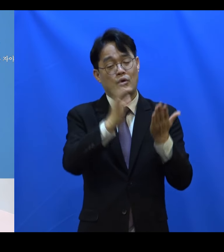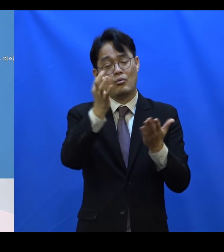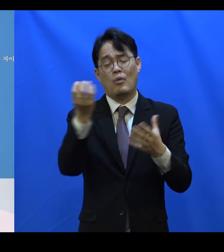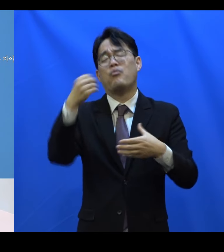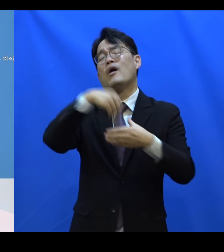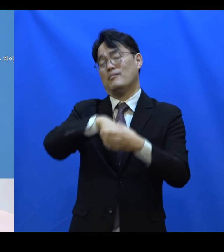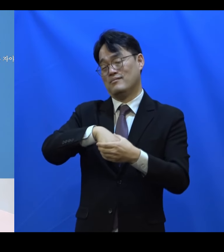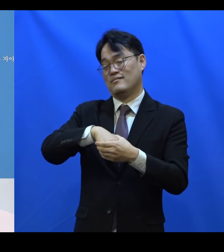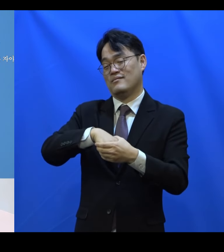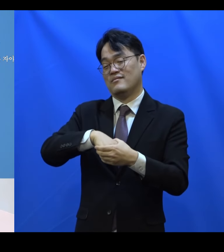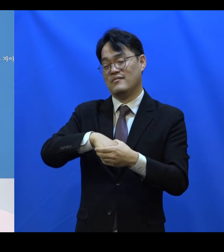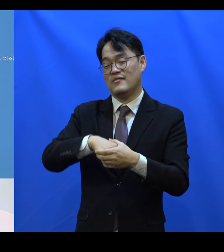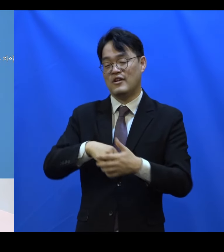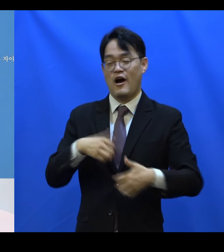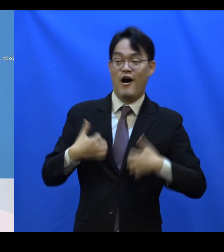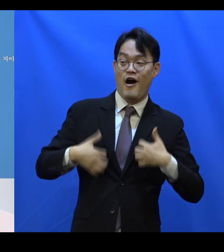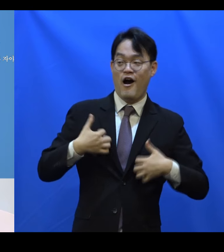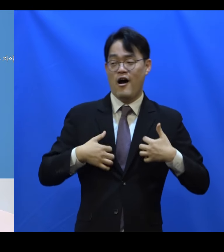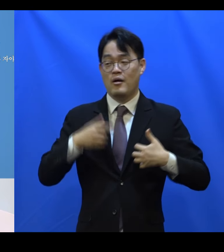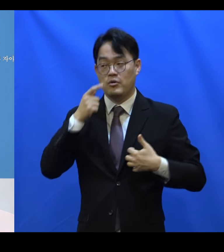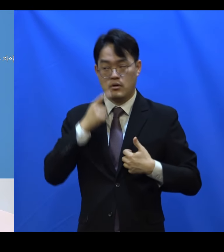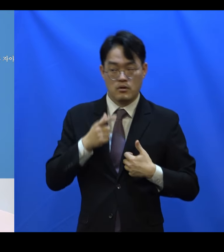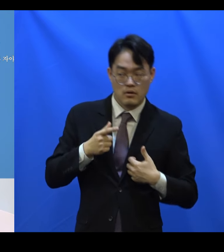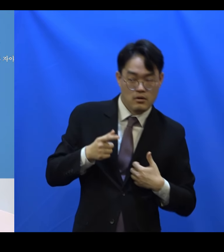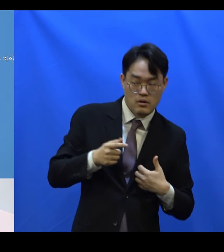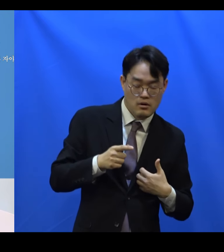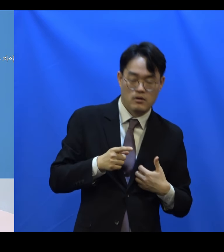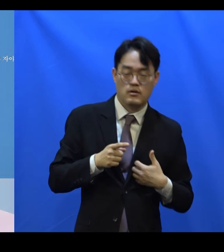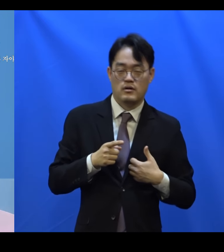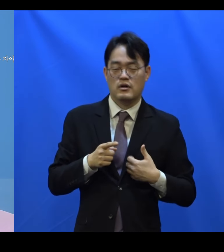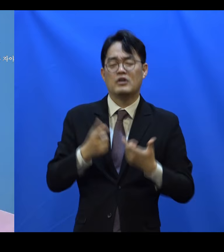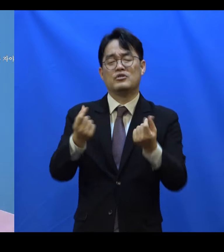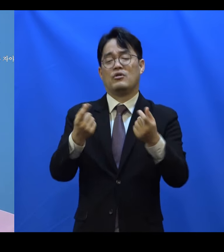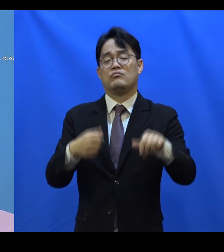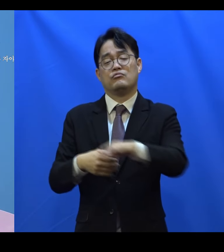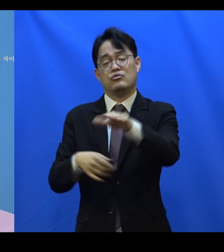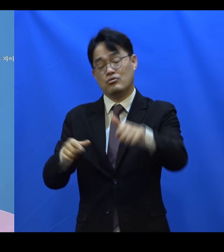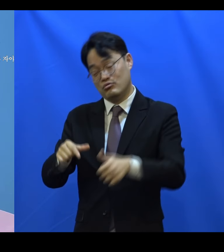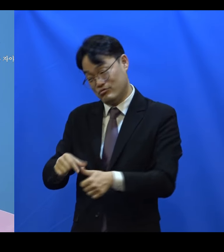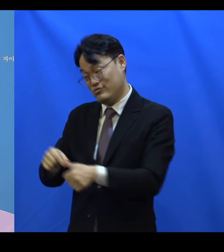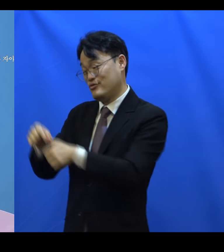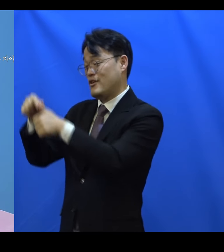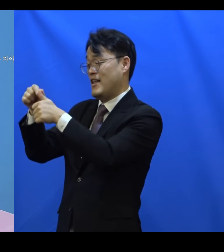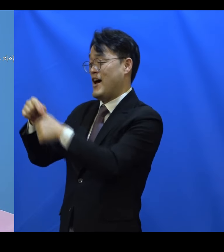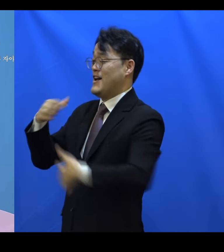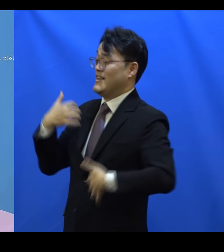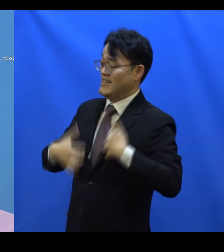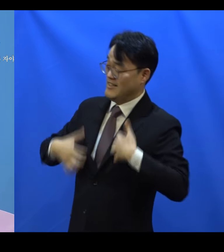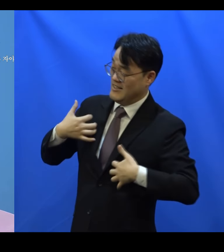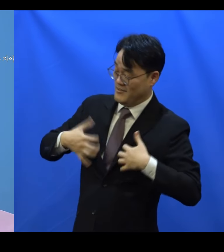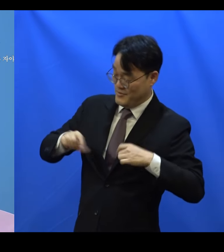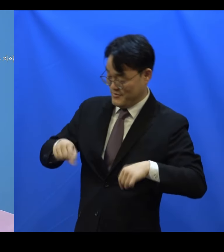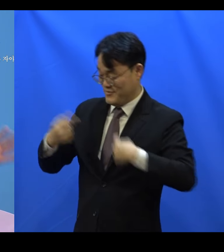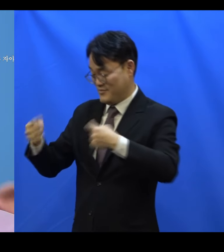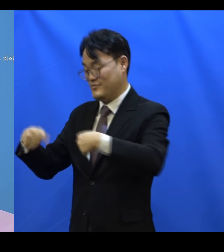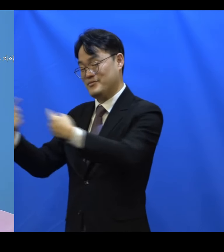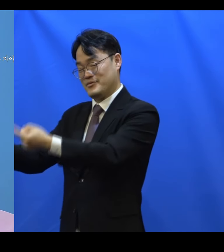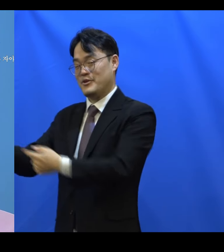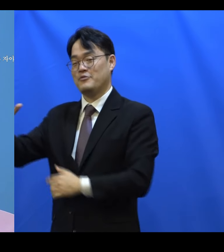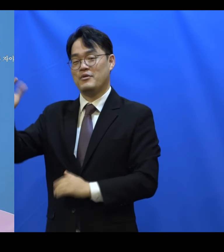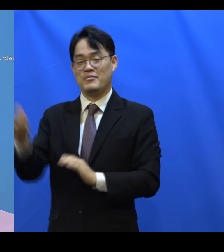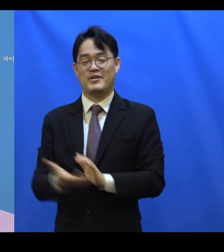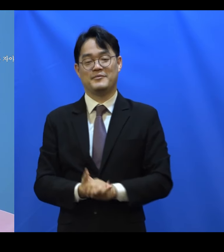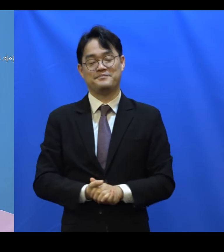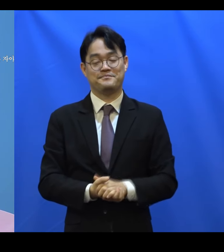이미지는 어울려요. 깃발이라는 단어는 덮다라는 뜻의 어근에서 왔는데, 이 왕이 자신의 사랑으로 그녀를 덮었다는 의미가